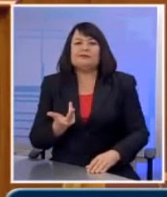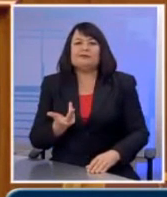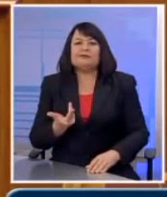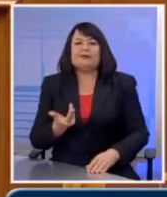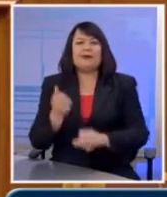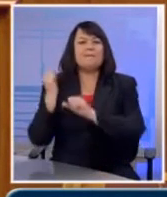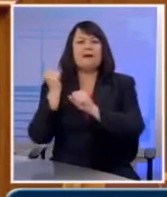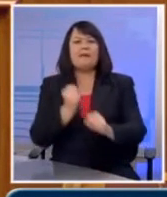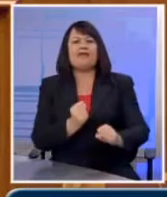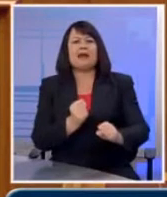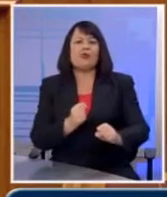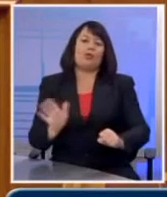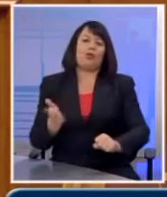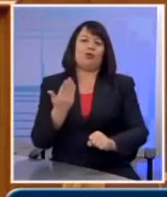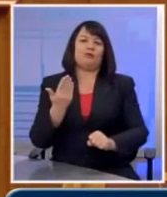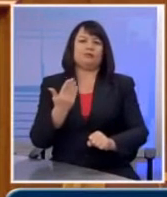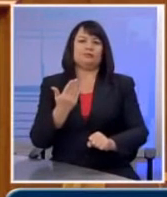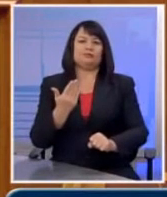τον Παπανδρέου